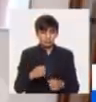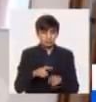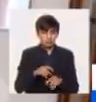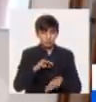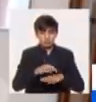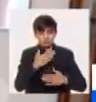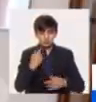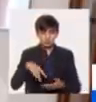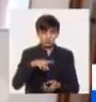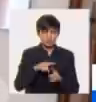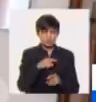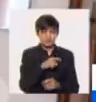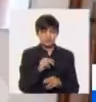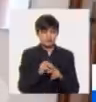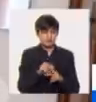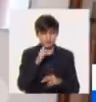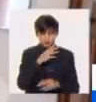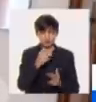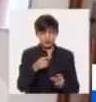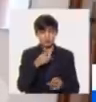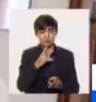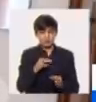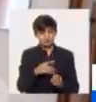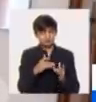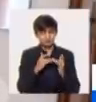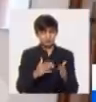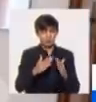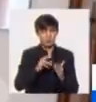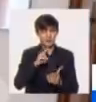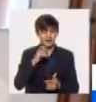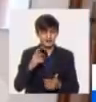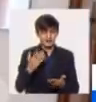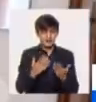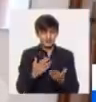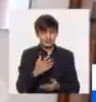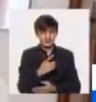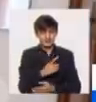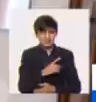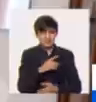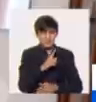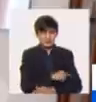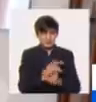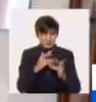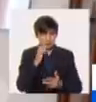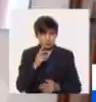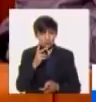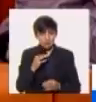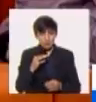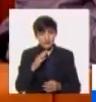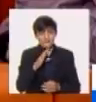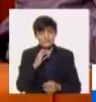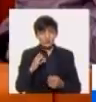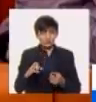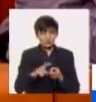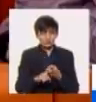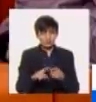де және тәжірибелік көрсетулер бар. Вирус белгілі бір уақыттан кейін емсізді адам организмінен